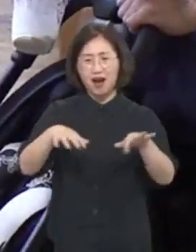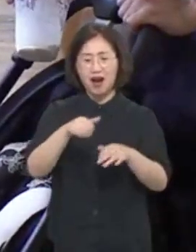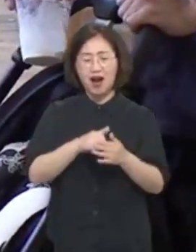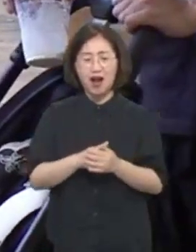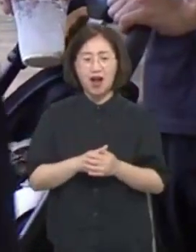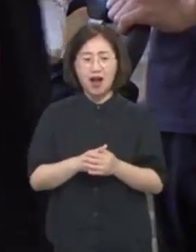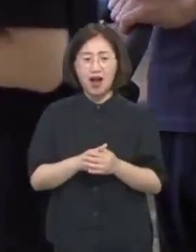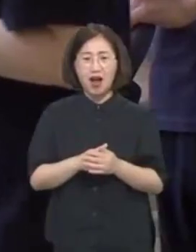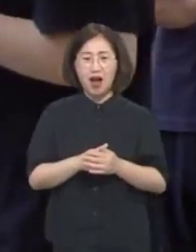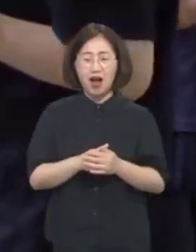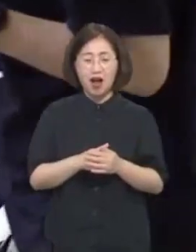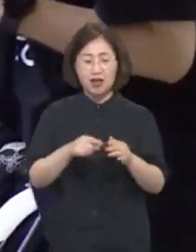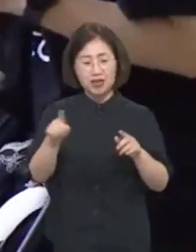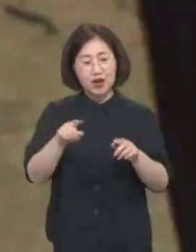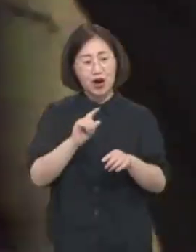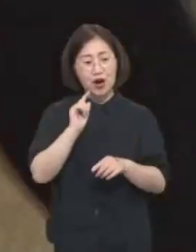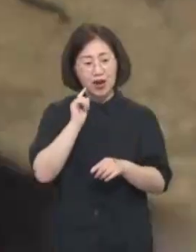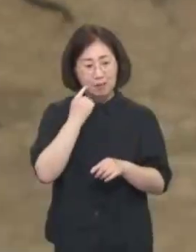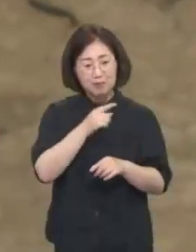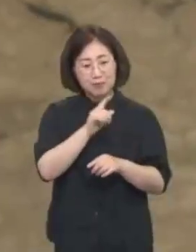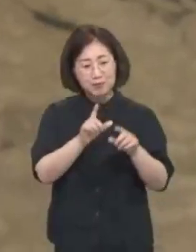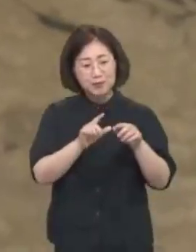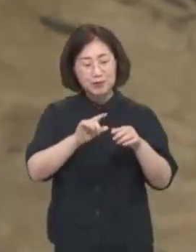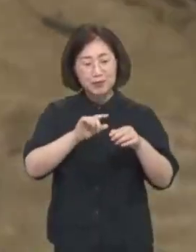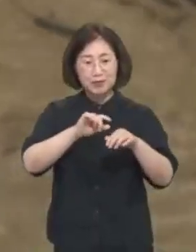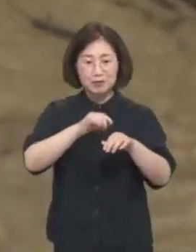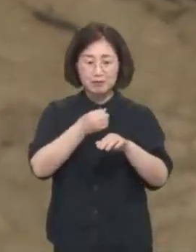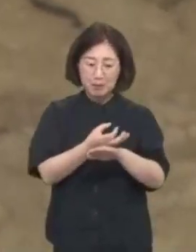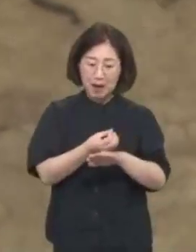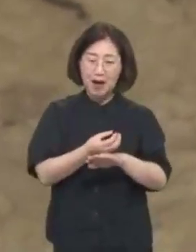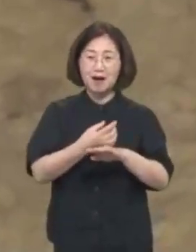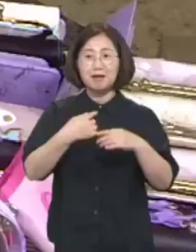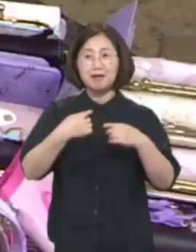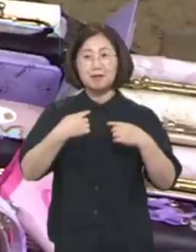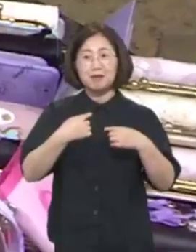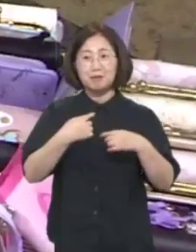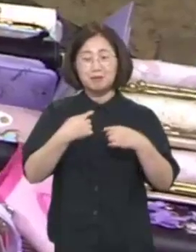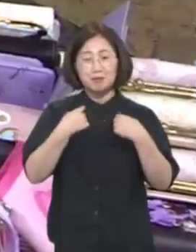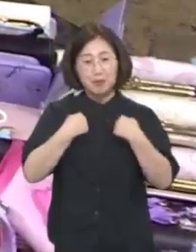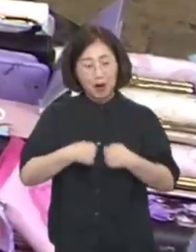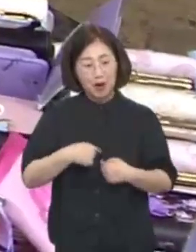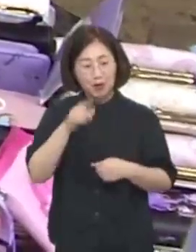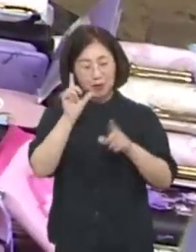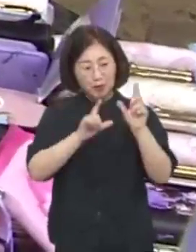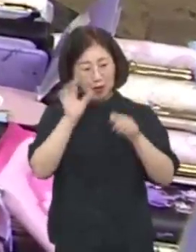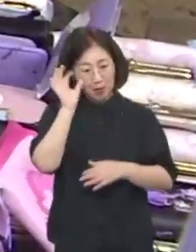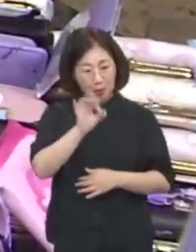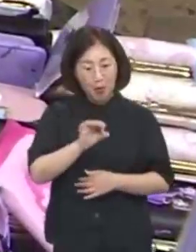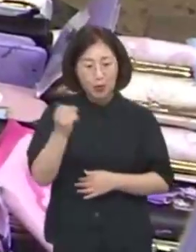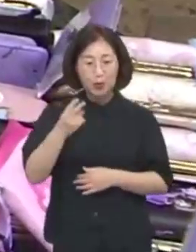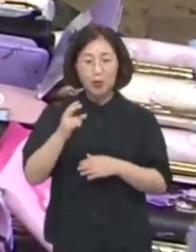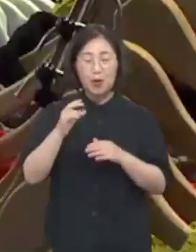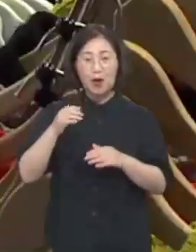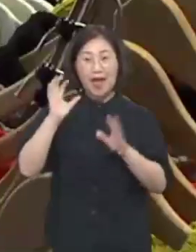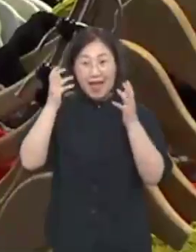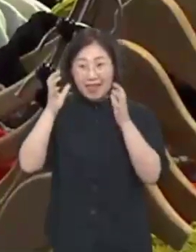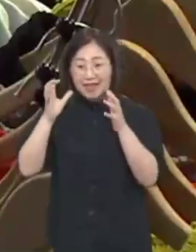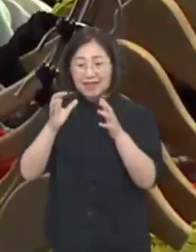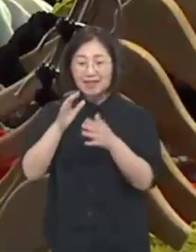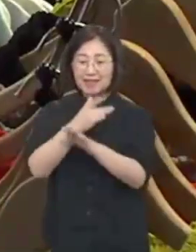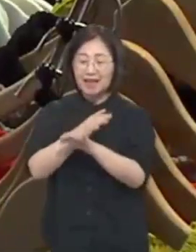방문객들이 매대에 놓여 있는 액세서리를 구경하고 엄마 아빠 손을 잡고 따라온 아이들은 장난감을 살펴봅니다.